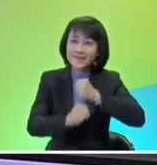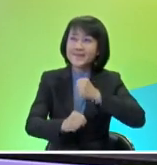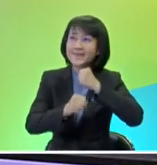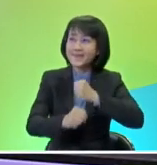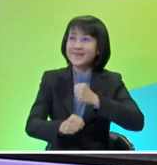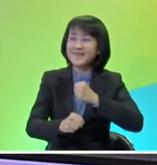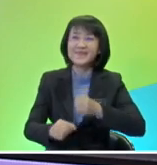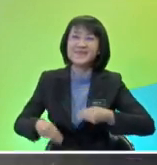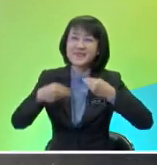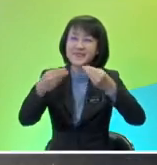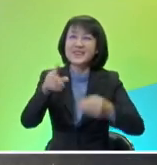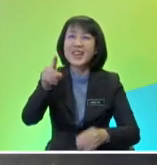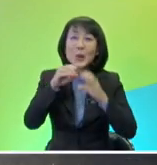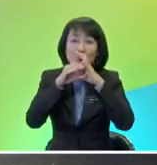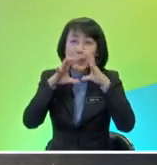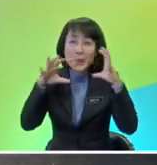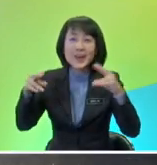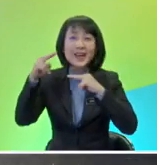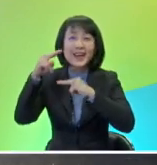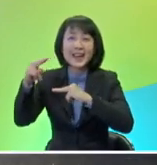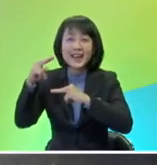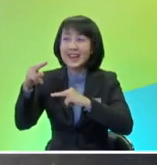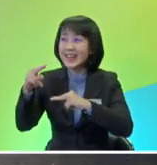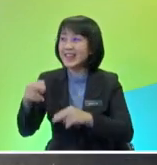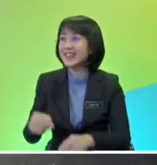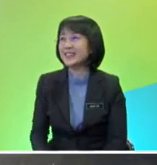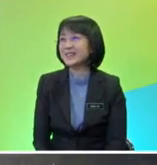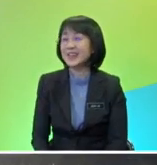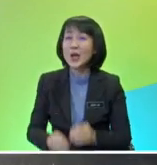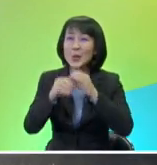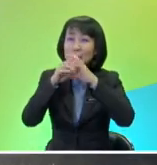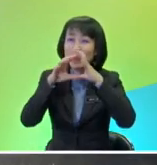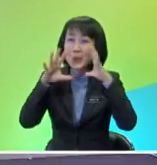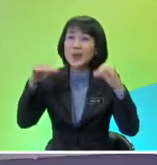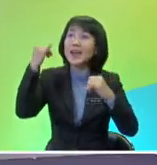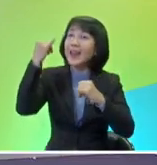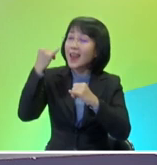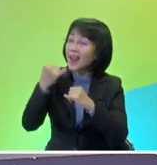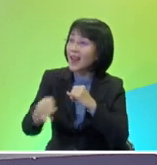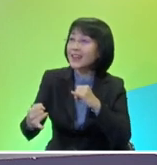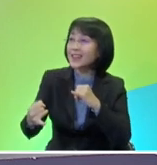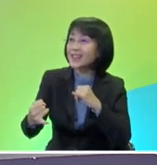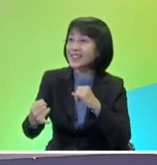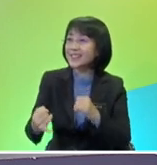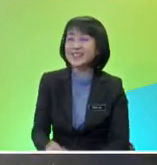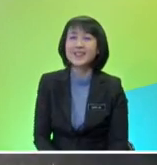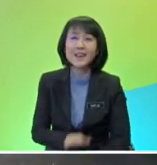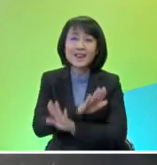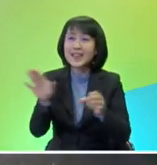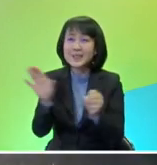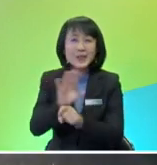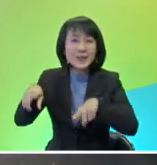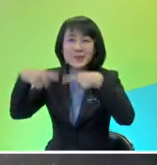satu belon cikgu. Nampaknya kita ada belon yang terakhir. Kalau tak cukup, insyaAllah kita pergi kedai depan ni. Ya,